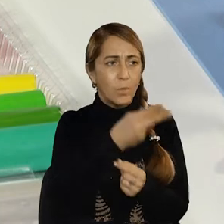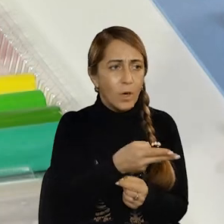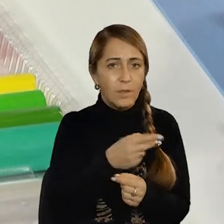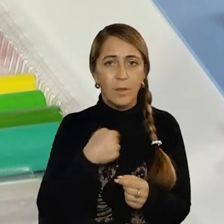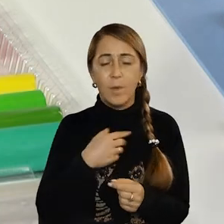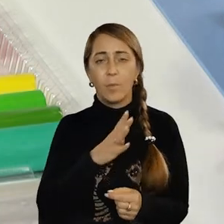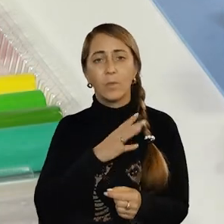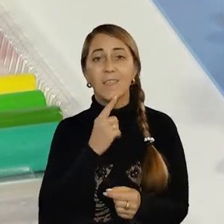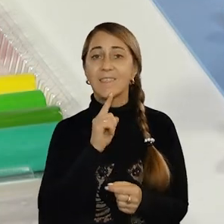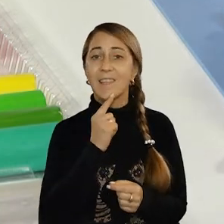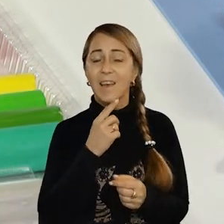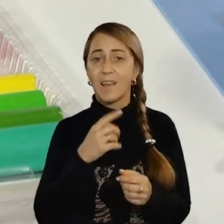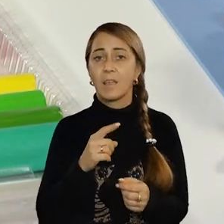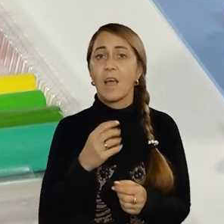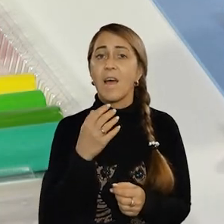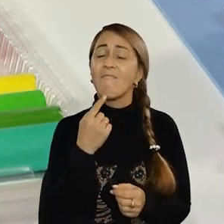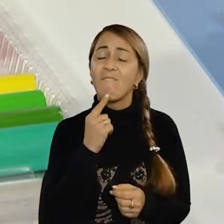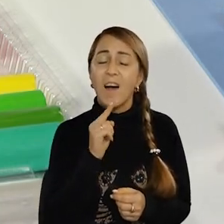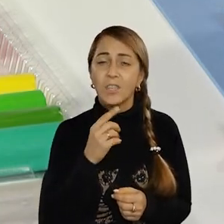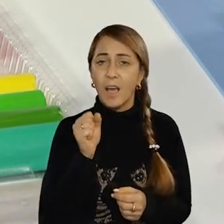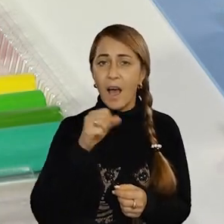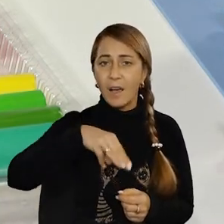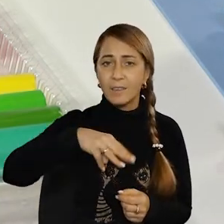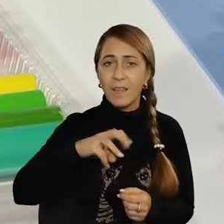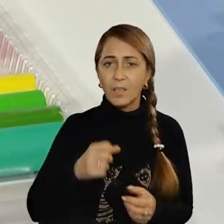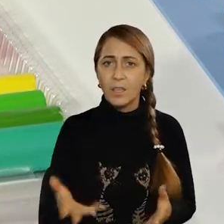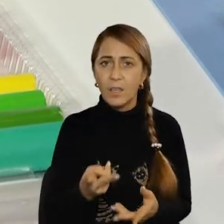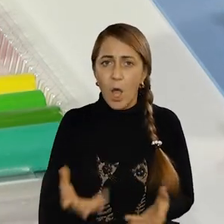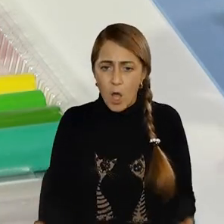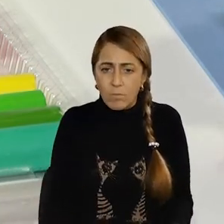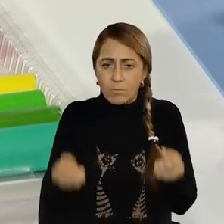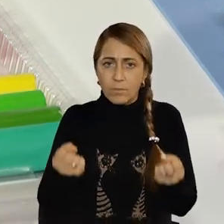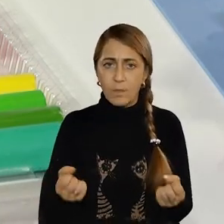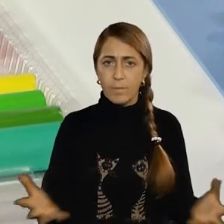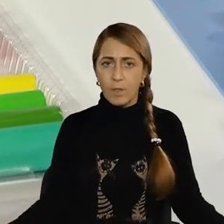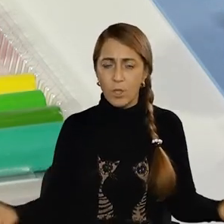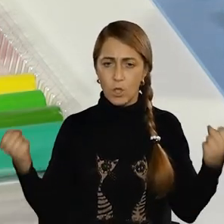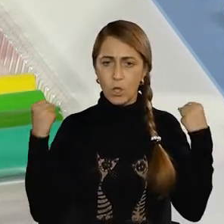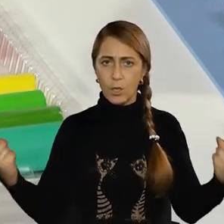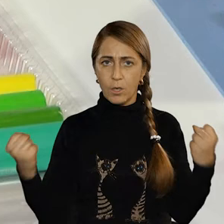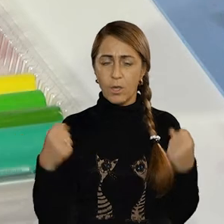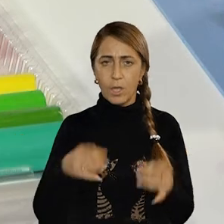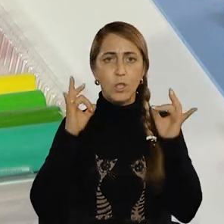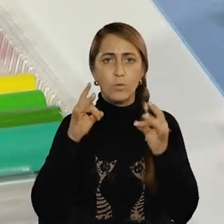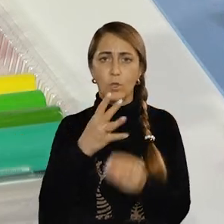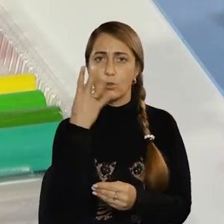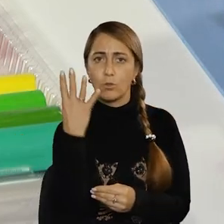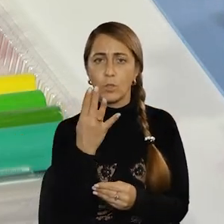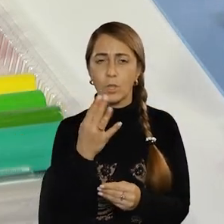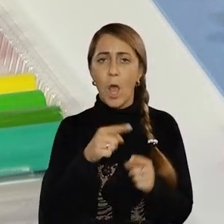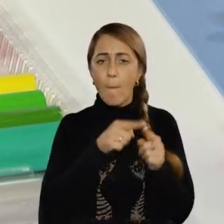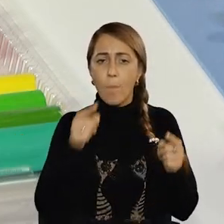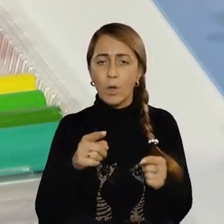серед важкоатлетів. Ті підіймали штанги, гирі. В одному із залів зазвучали чотири пори